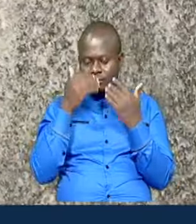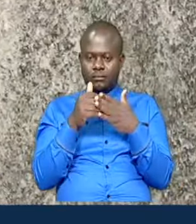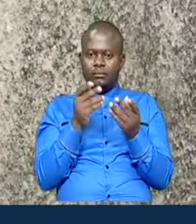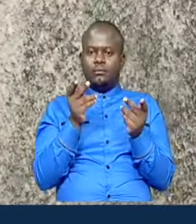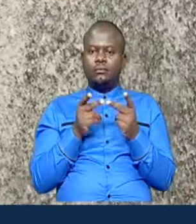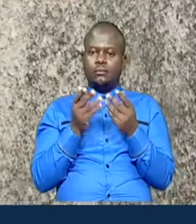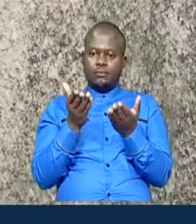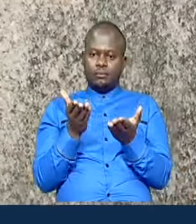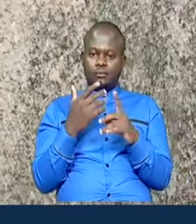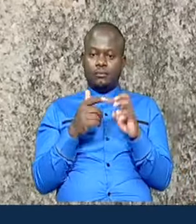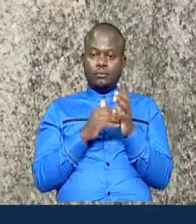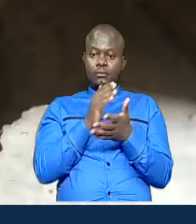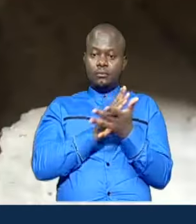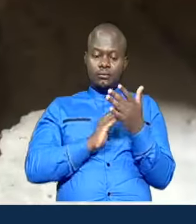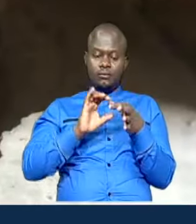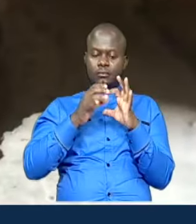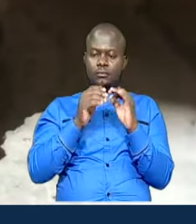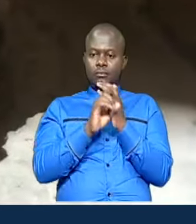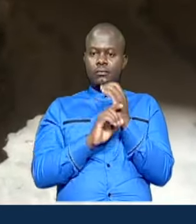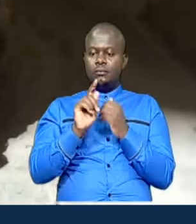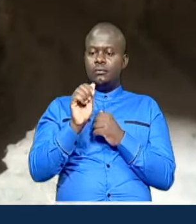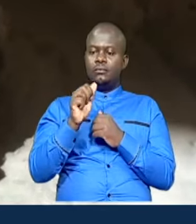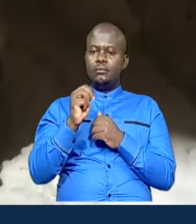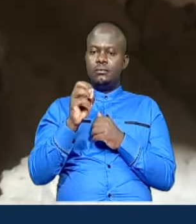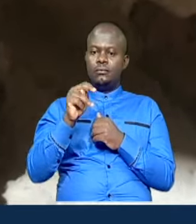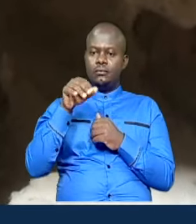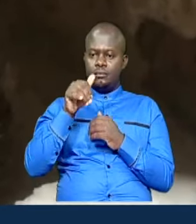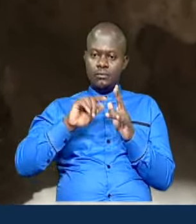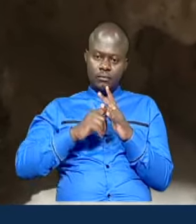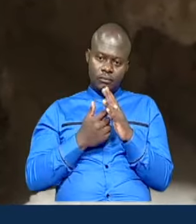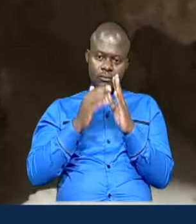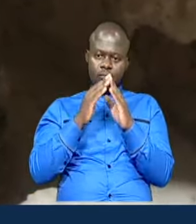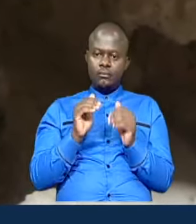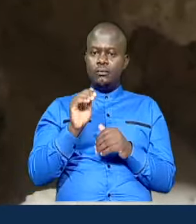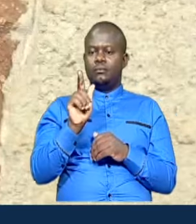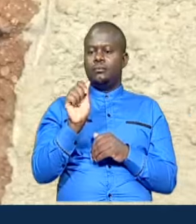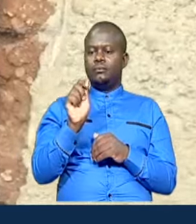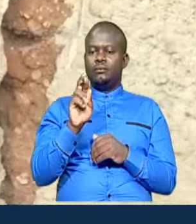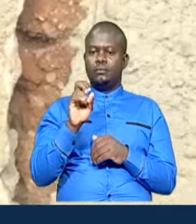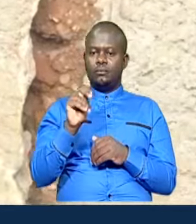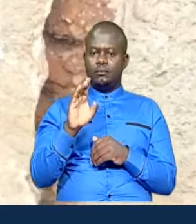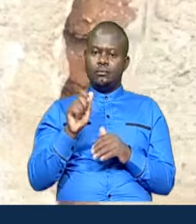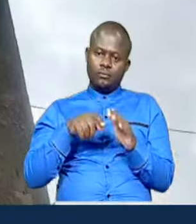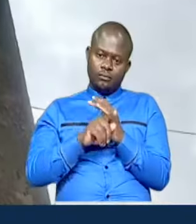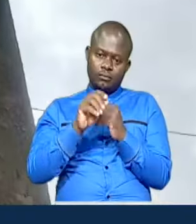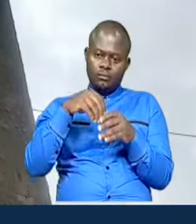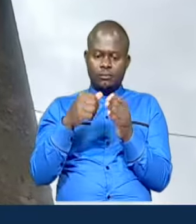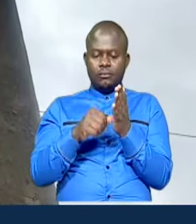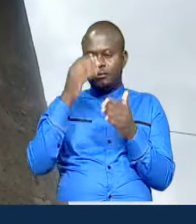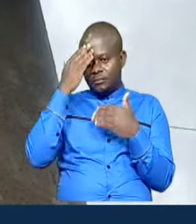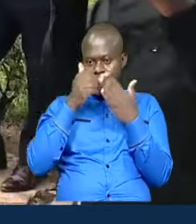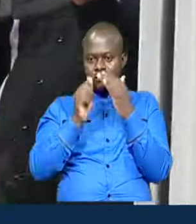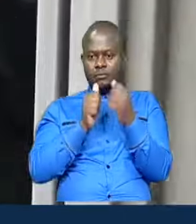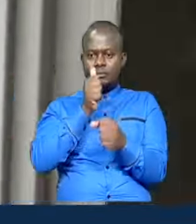ubukode. Icyakora bamwe mu bafatanyabikorwa b'akarere ka Kamonyi bavuga ko bahereye kuri iyi nzu ya Laurence bagiye kwinjira muri iki kibazo cyane ko buri